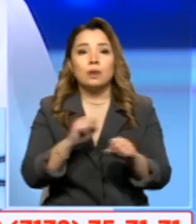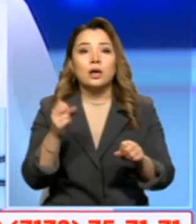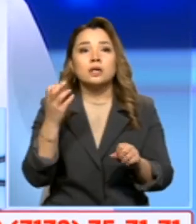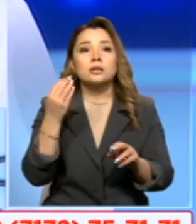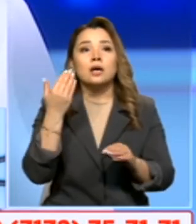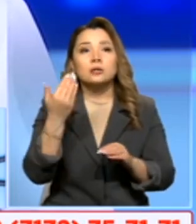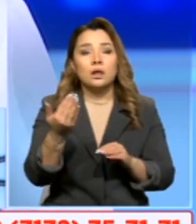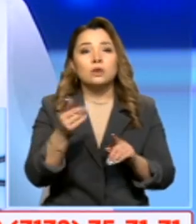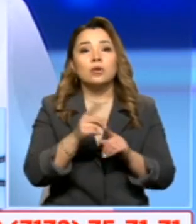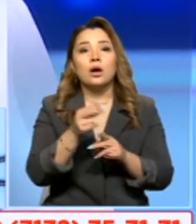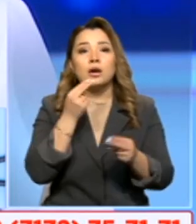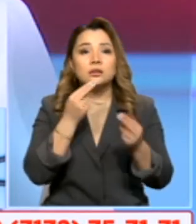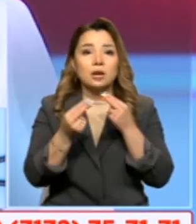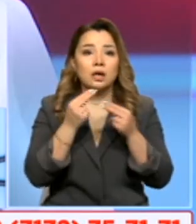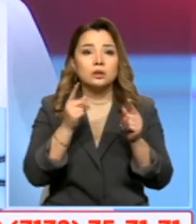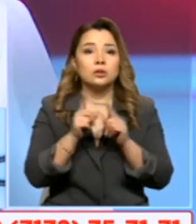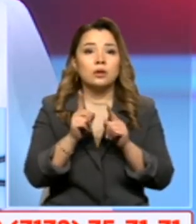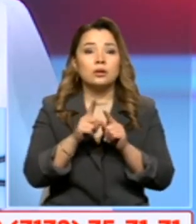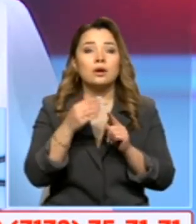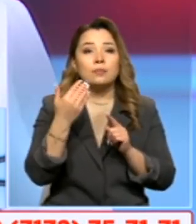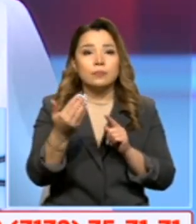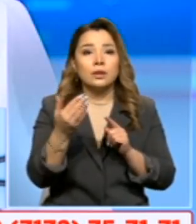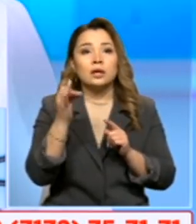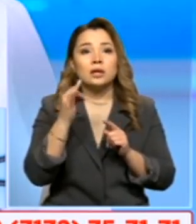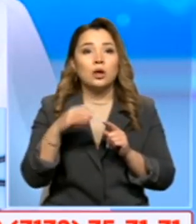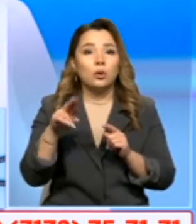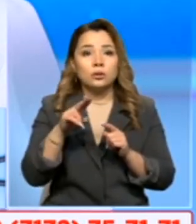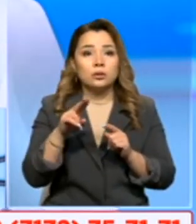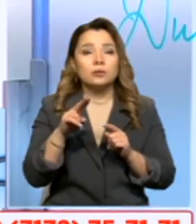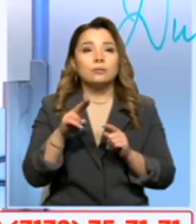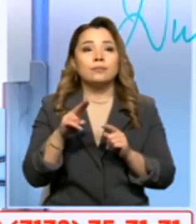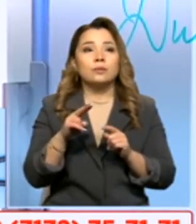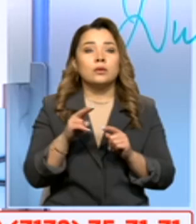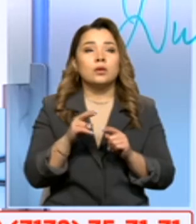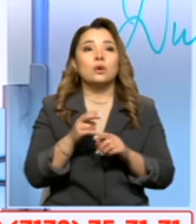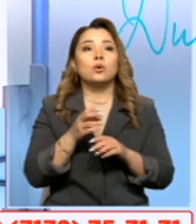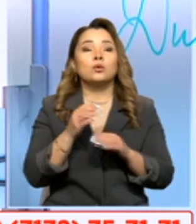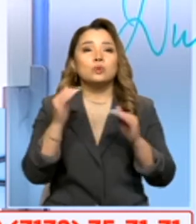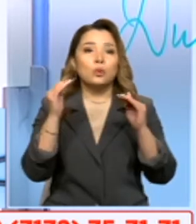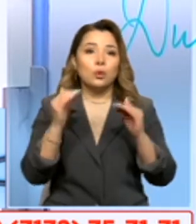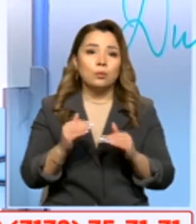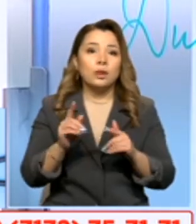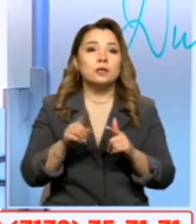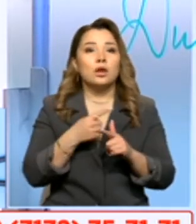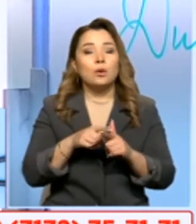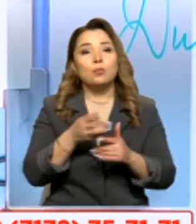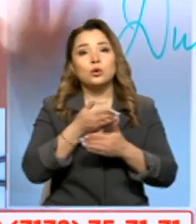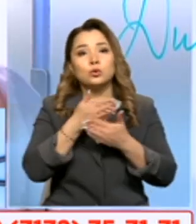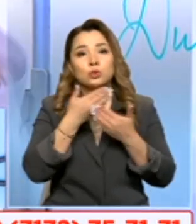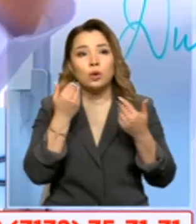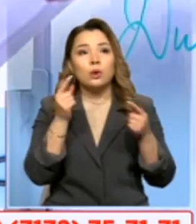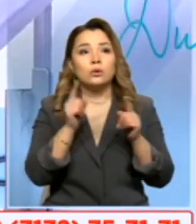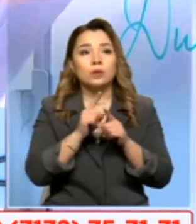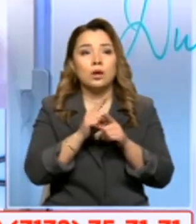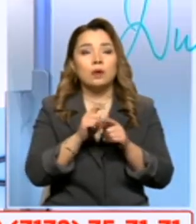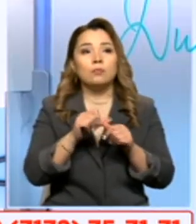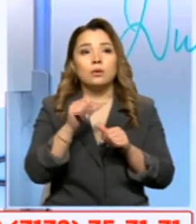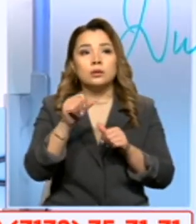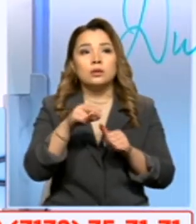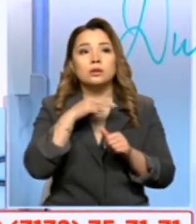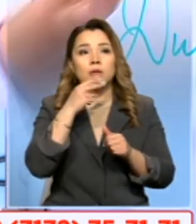және де сіздердің тамақтанып жатқан тамақтарыңызда йодтың мөлшері төмен немесе мүлдем жоқ, сондайға